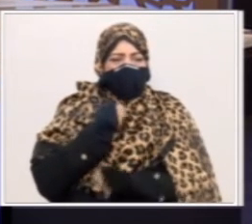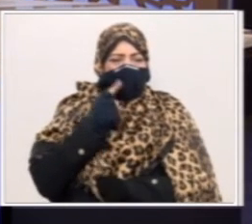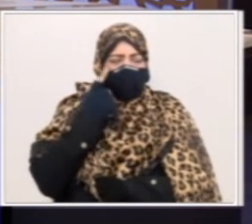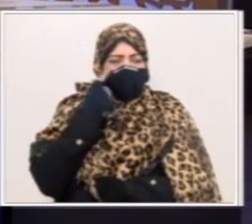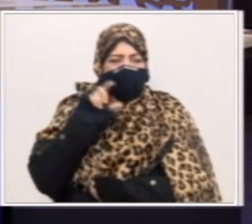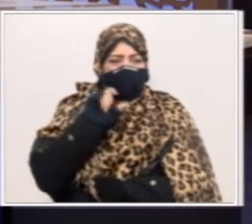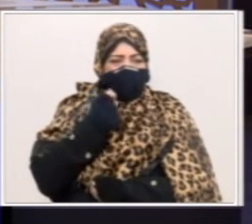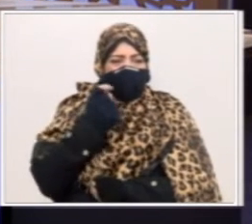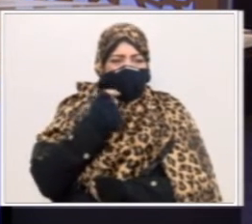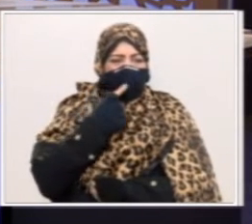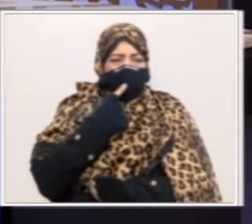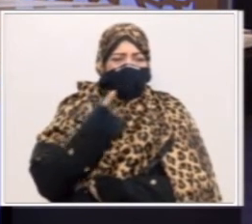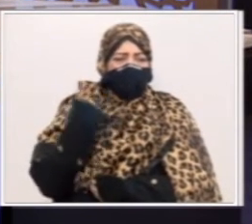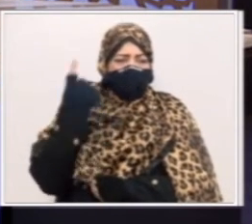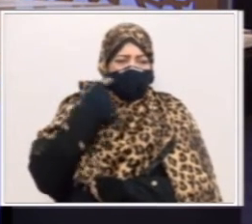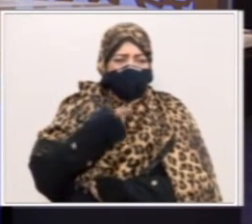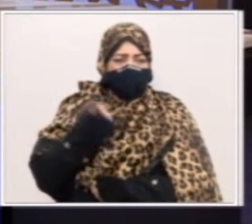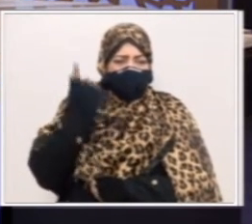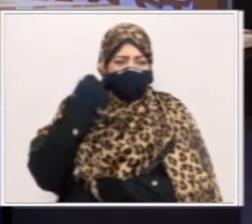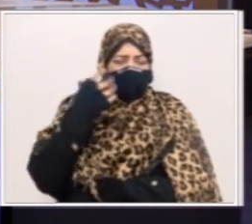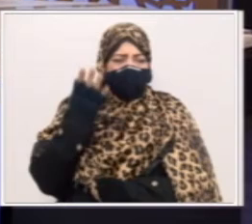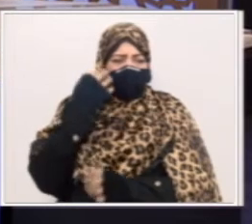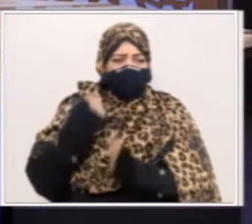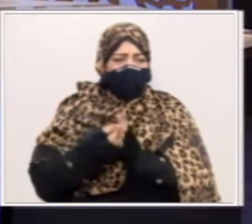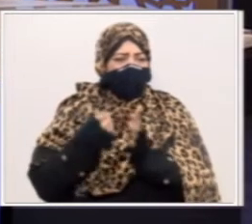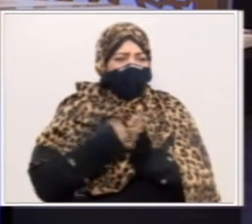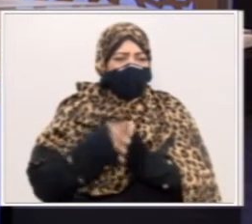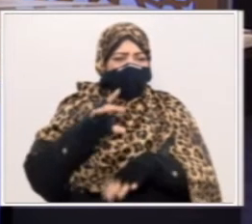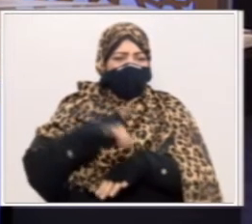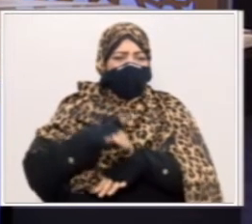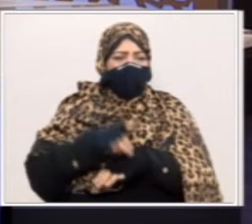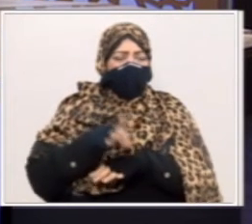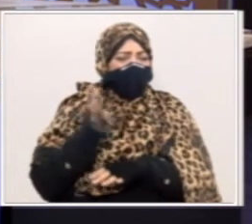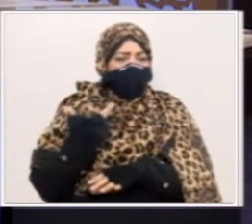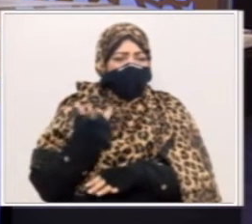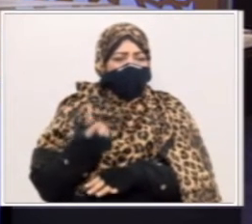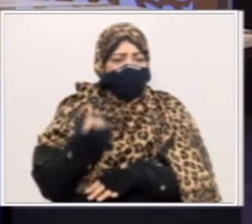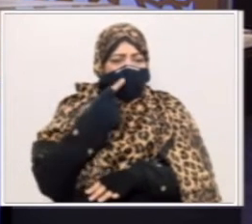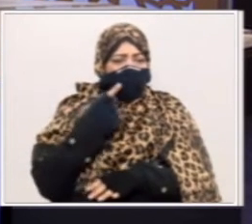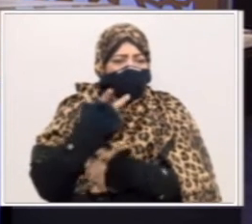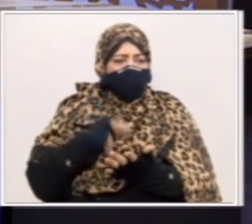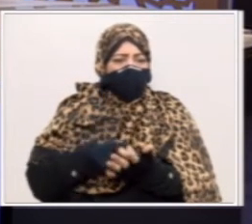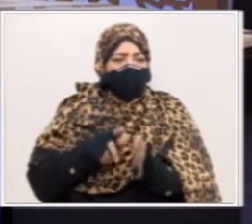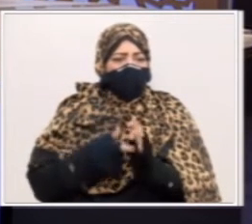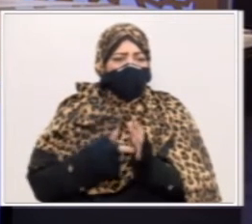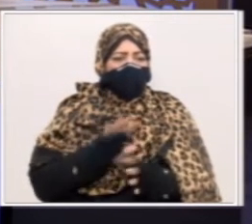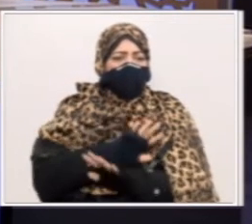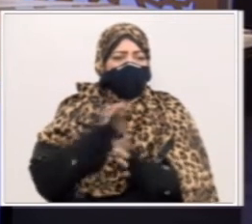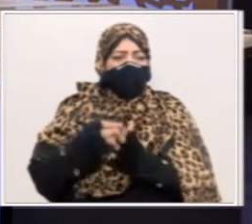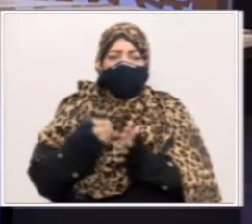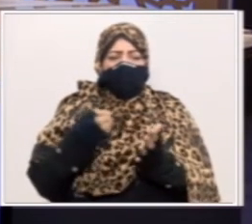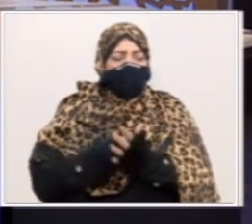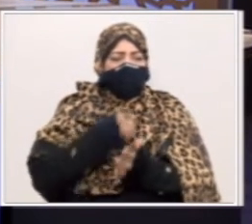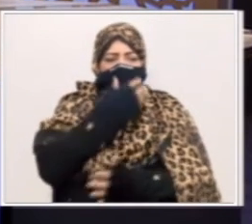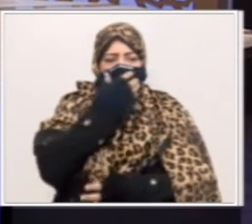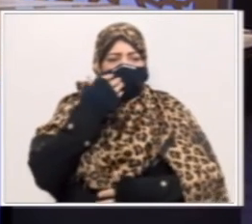ولا فتره مؤقته؟ لا هو منعني، قال لي ما تصينيش الاربع سنين هما، لكن السنة هذه مشيت درت تخطيط